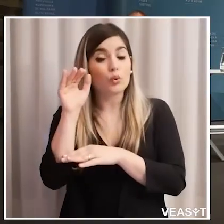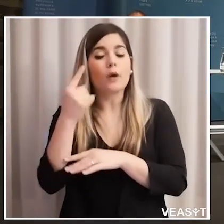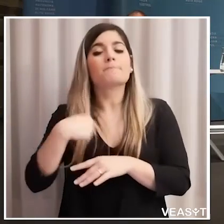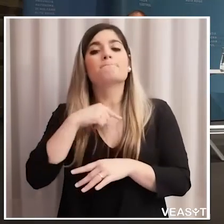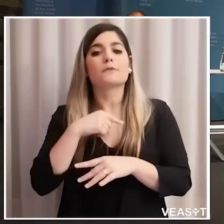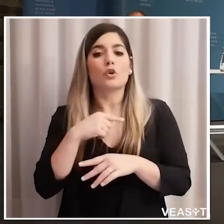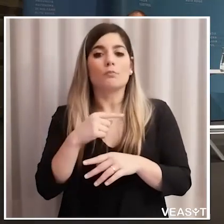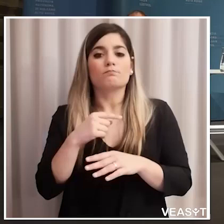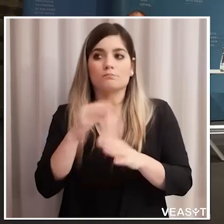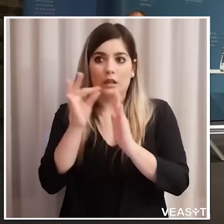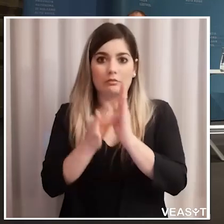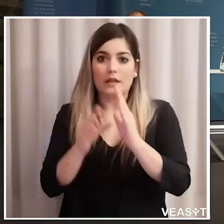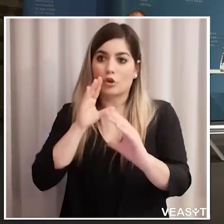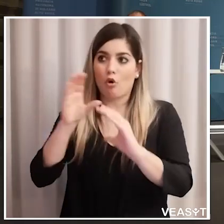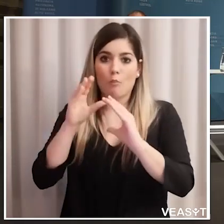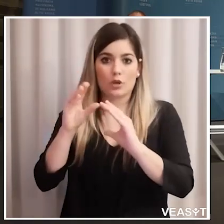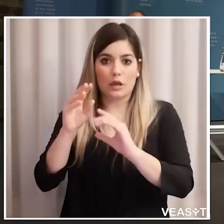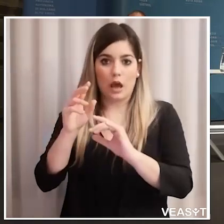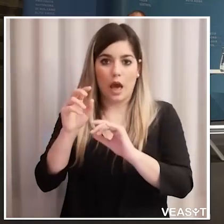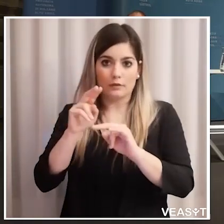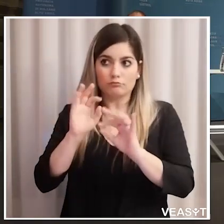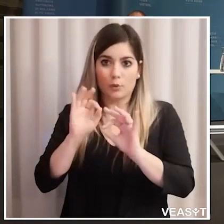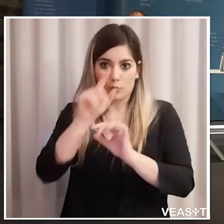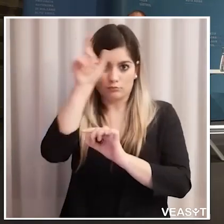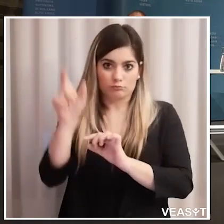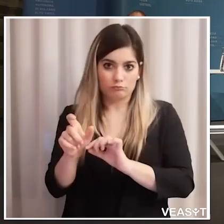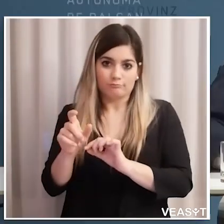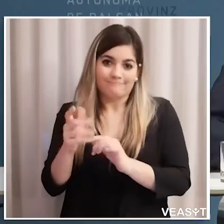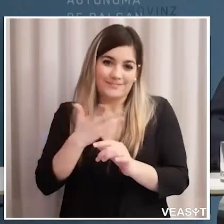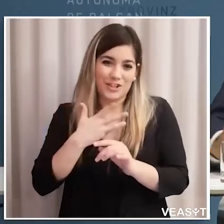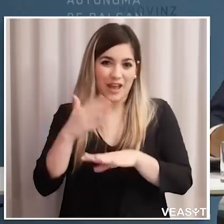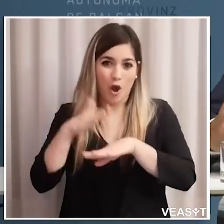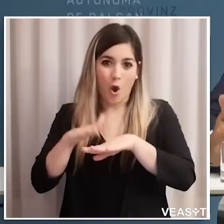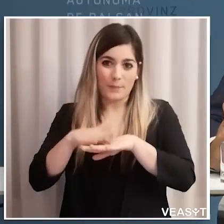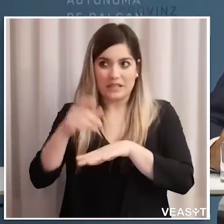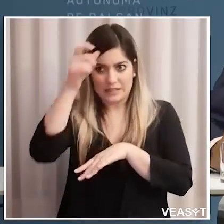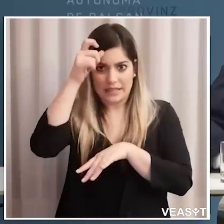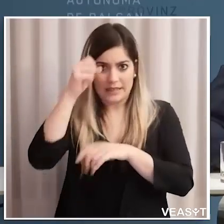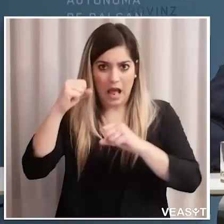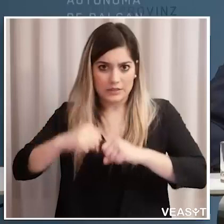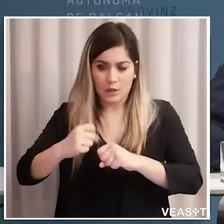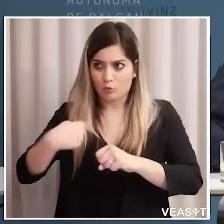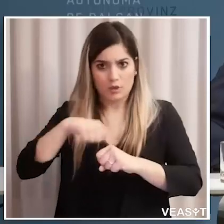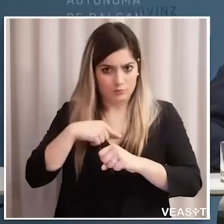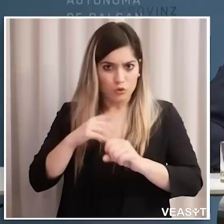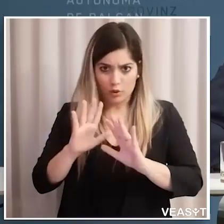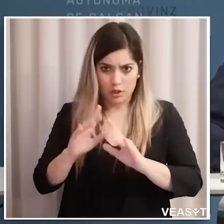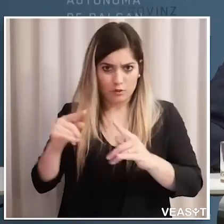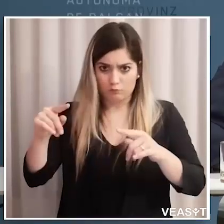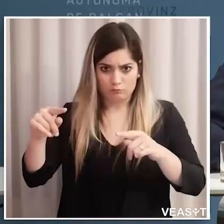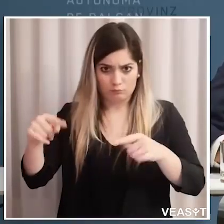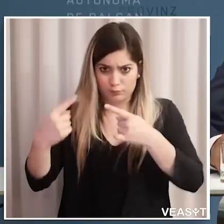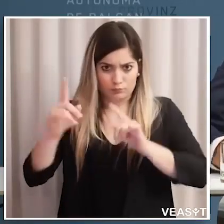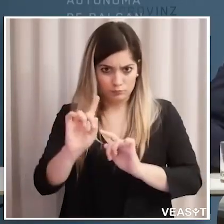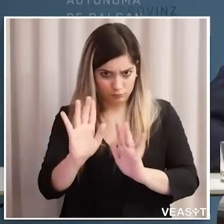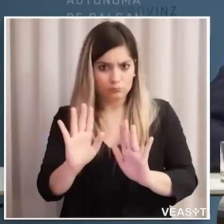in futuro dovremmo anche comunicare questi dati a livello nazionale, sappiamo che comunque c'è la competenza statale sulla tutela della salute che noi mettiamo in discussione,